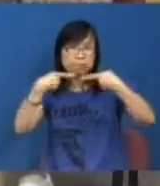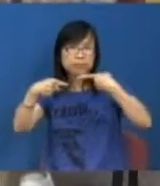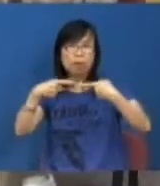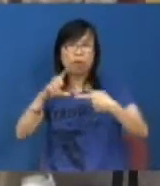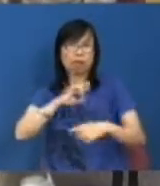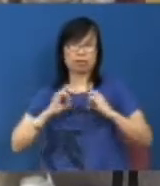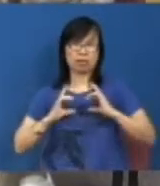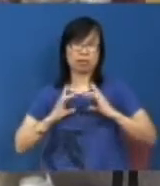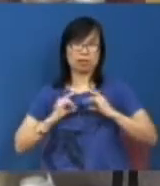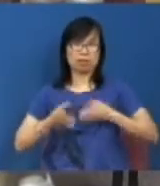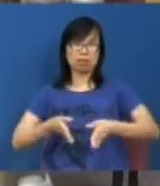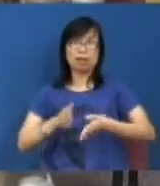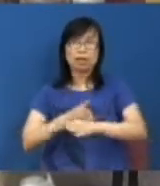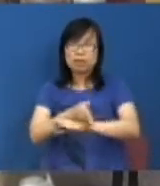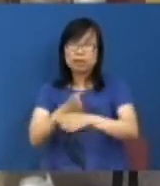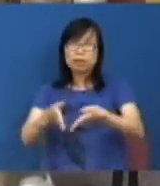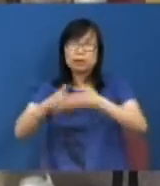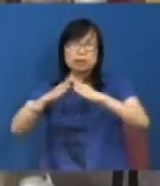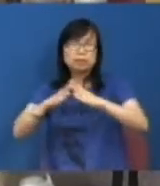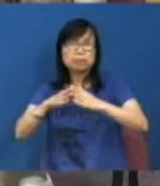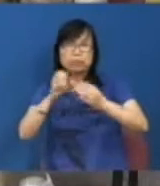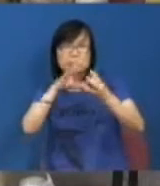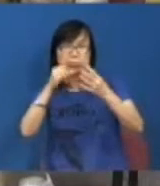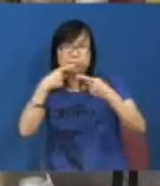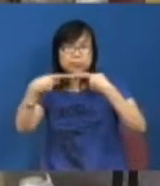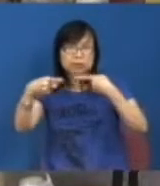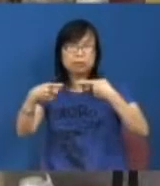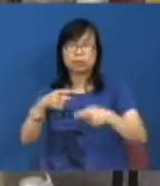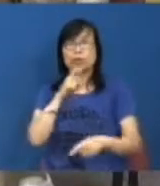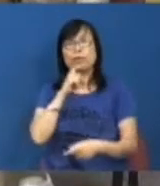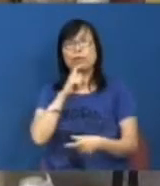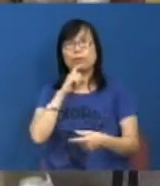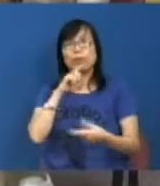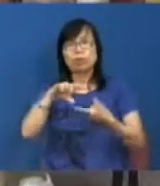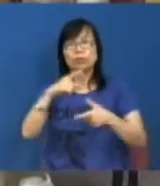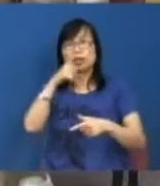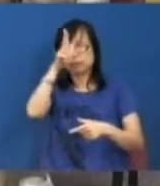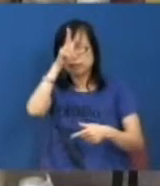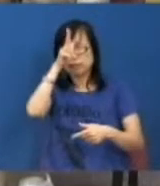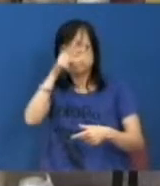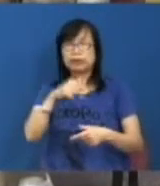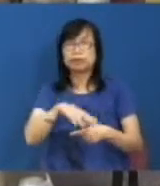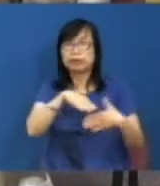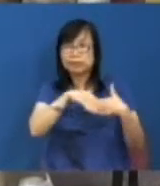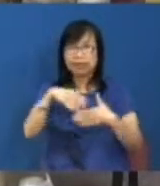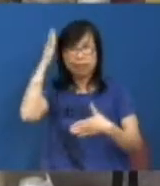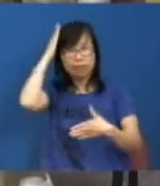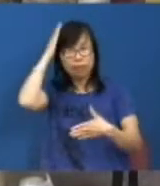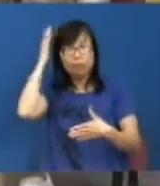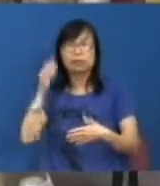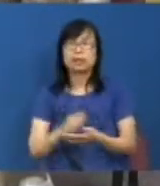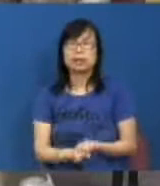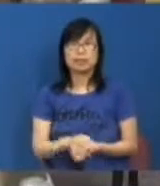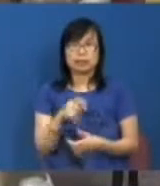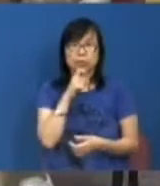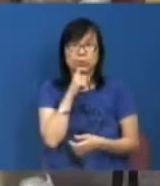冇興趣搞啦，如果有個方案係政府帶頭，就話不如由政府